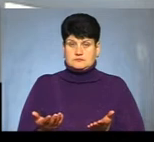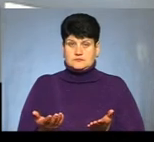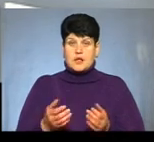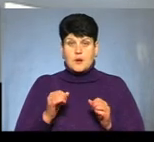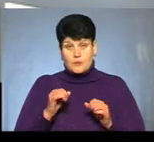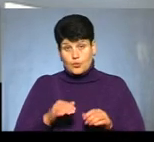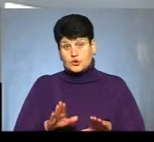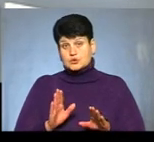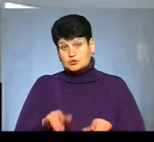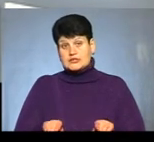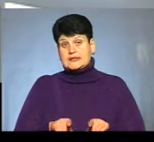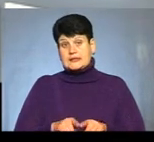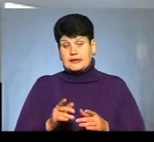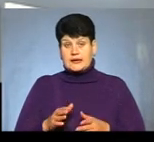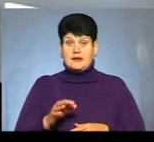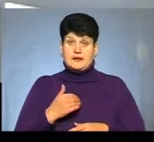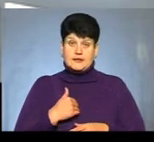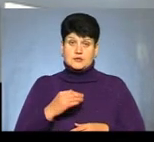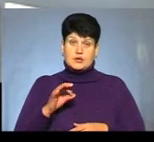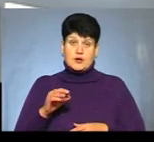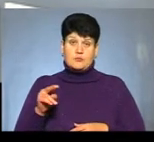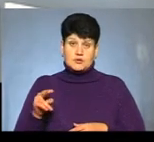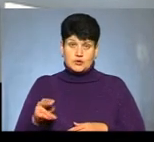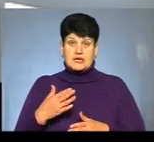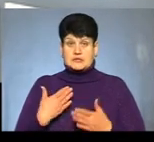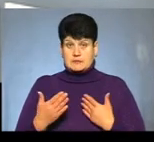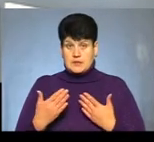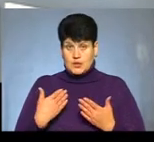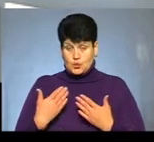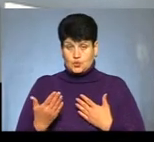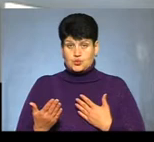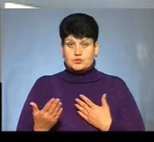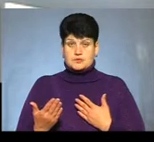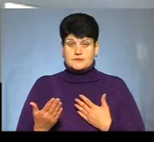аргументів на це. Може бути і таке, але я з Олегом Петровичем, скажімо, я